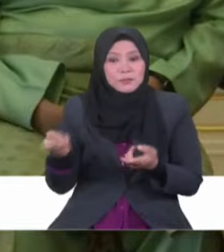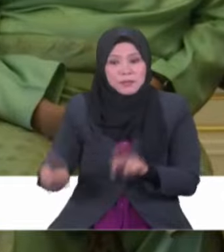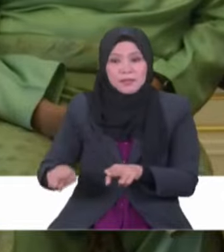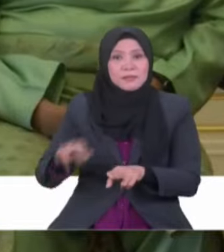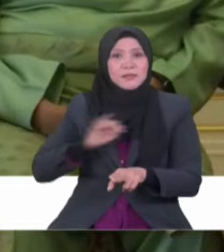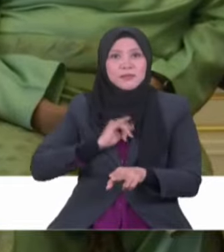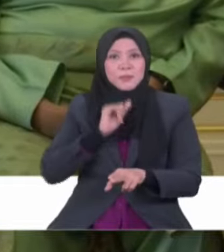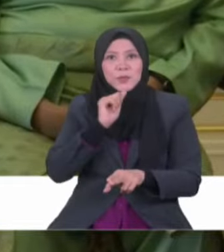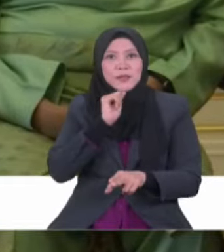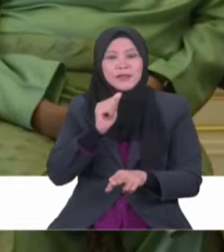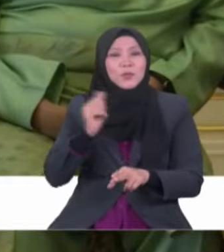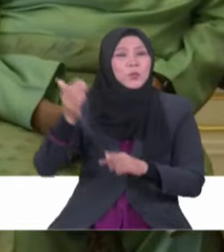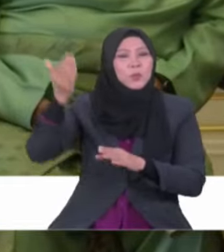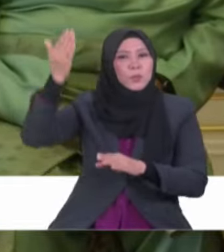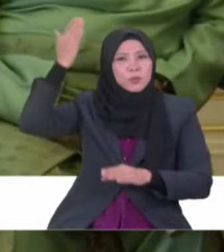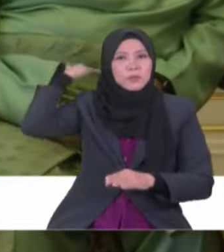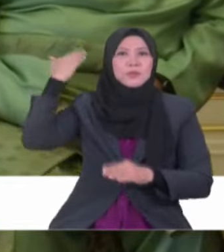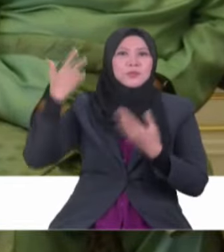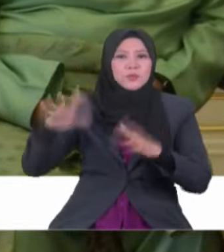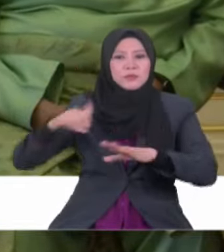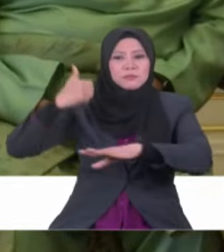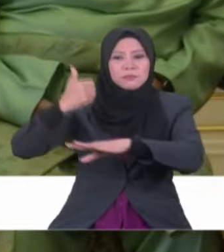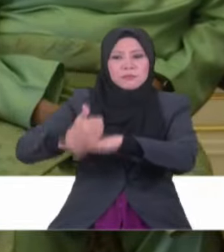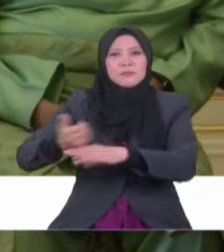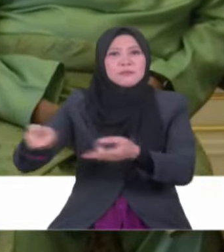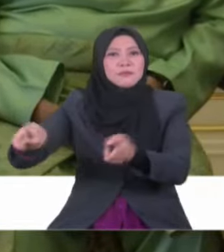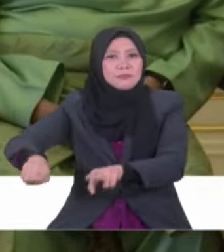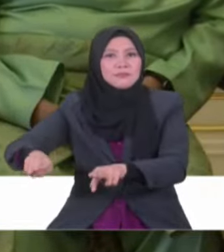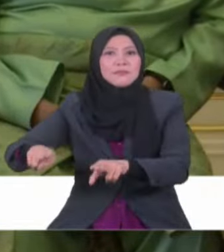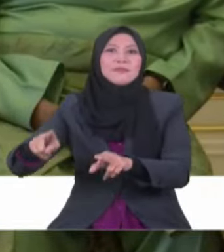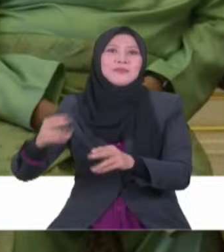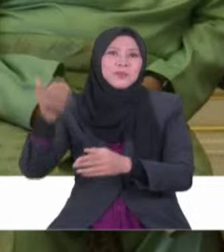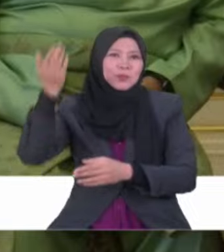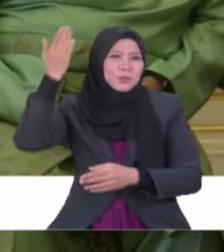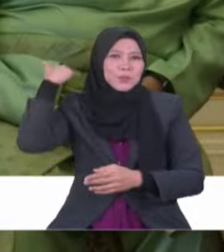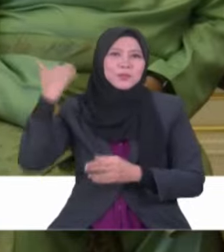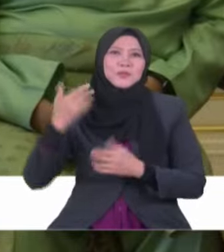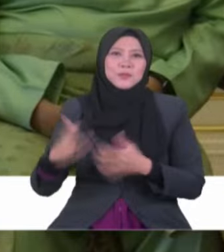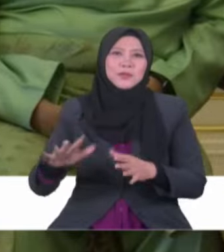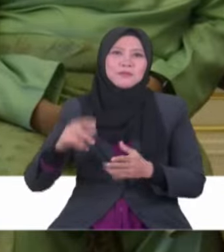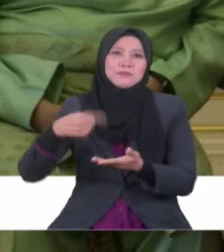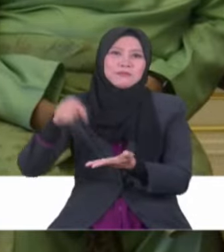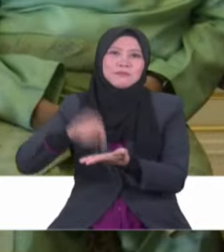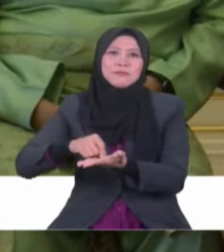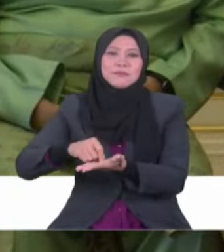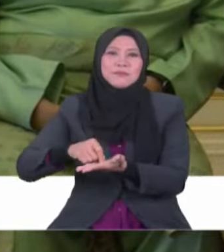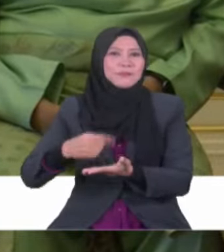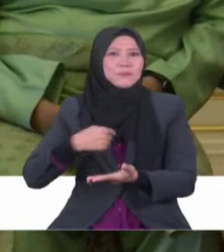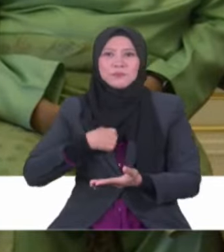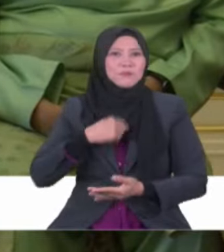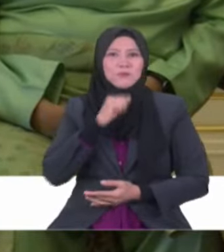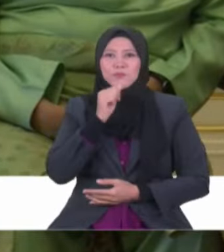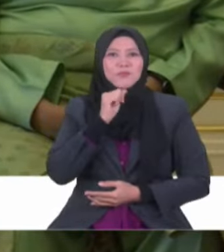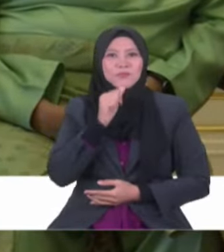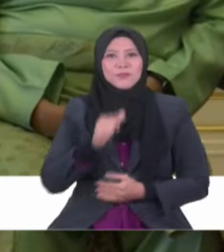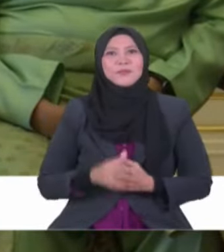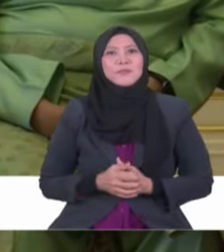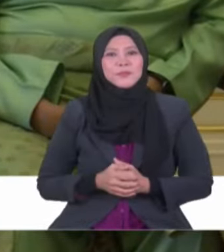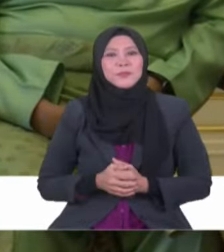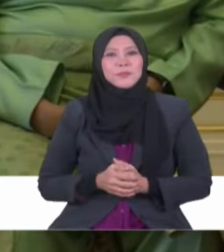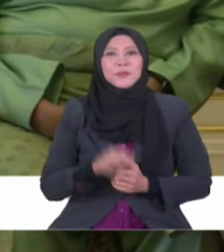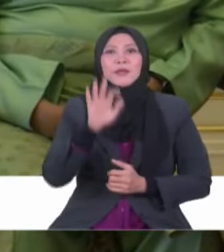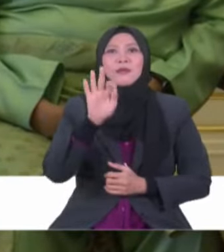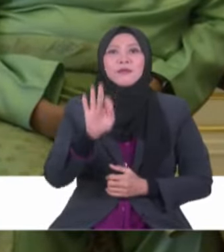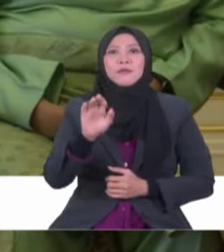Ini dah dibuat oleh bapa-bapa kemerdekaan. Bapa-bapa dia ibu-ibu kemerdekaan dulu. Jadi, tetapi